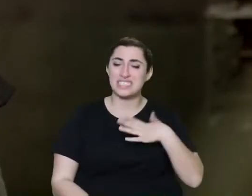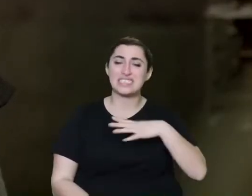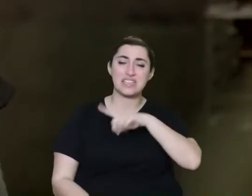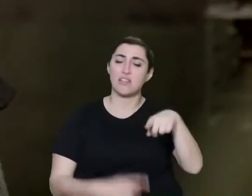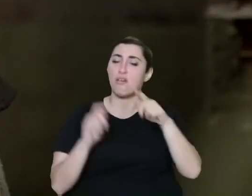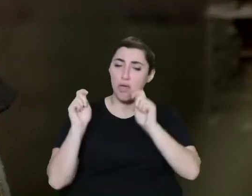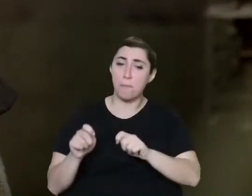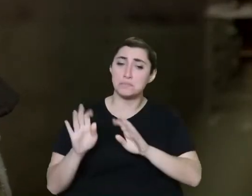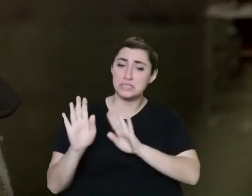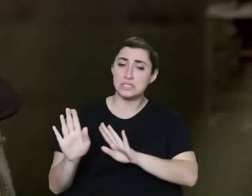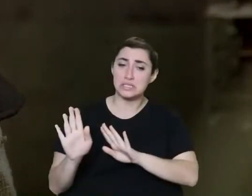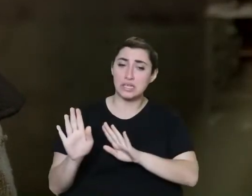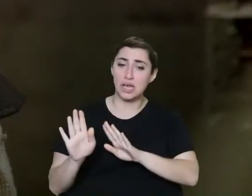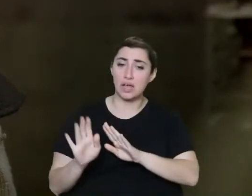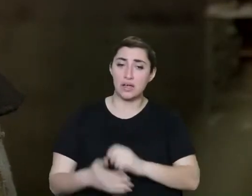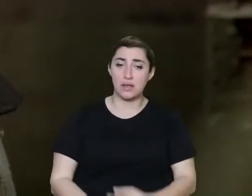İstediklerini yapsınlar da,